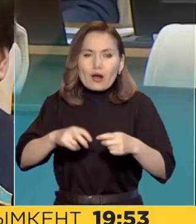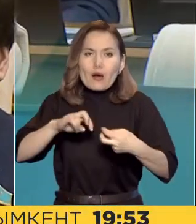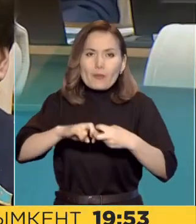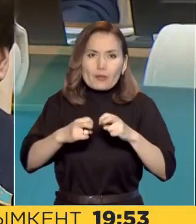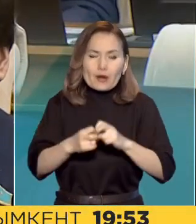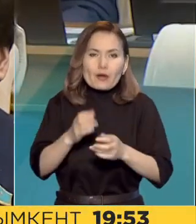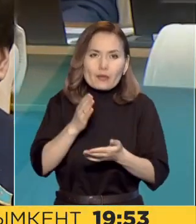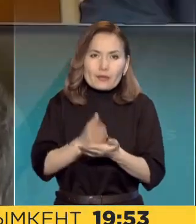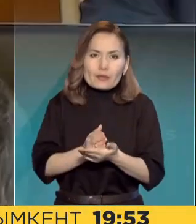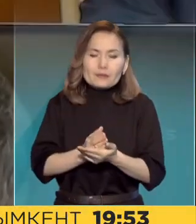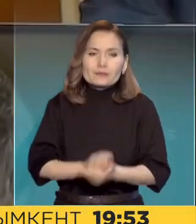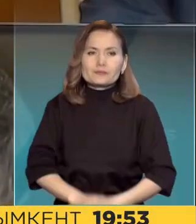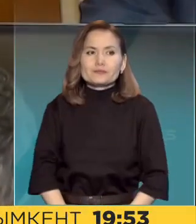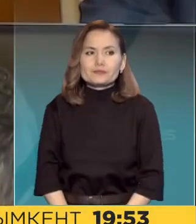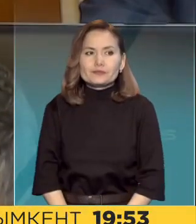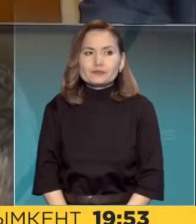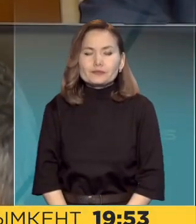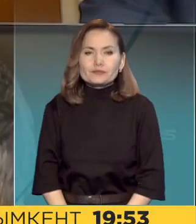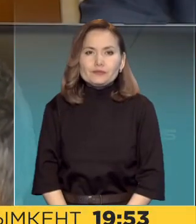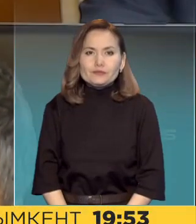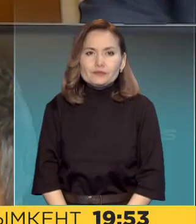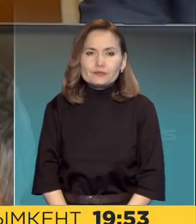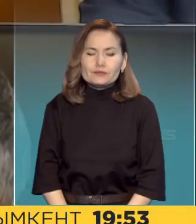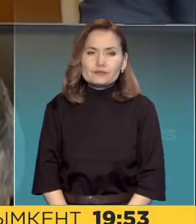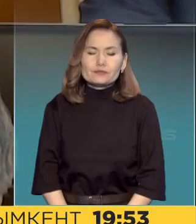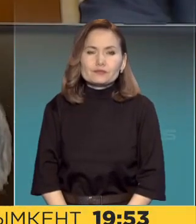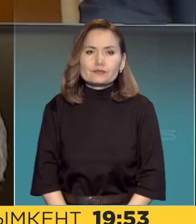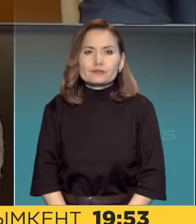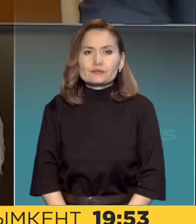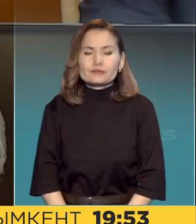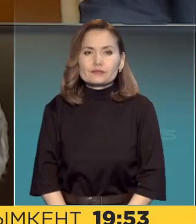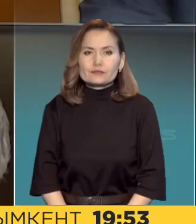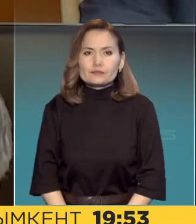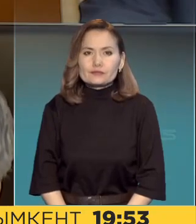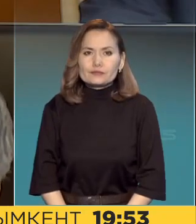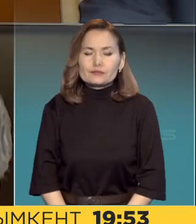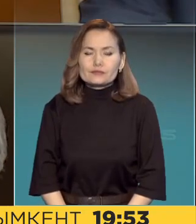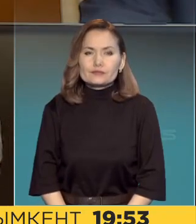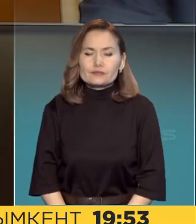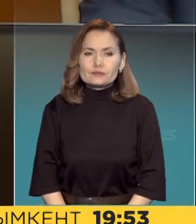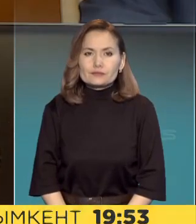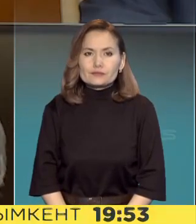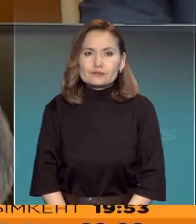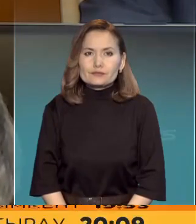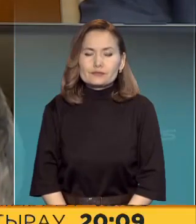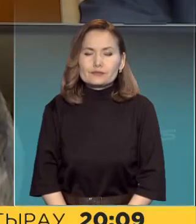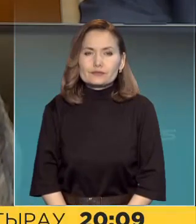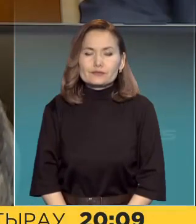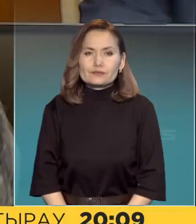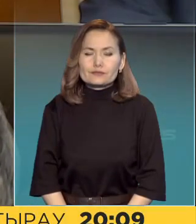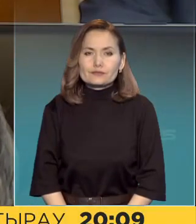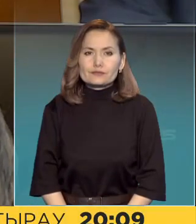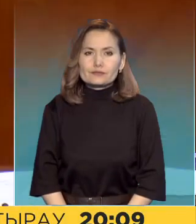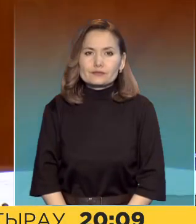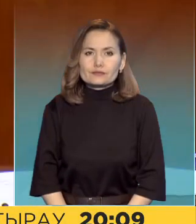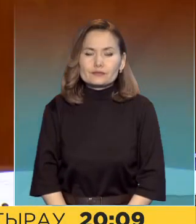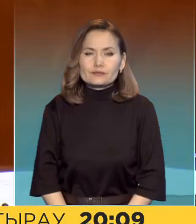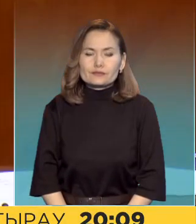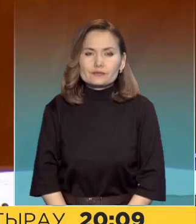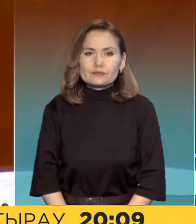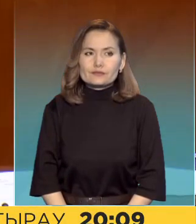жаңылсатын әдеті тағы бар. До 2024 года до конца планируем все 1200 с лишним сел покрыть